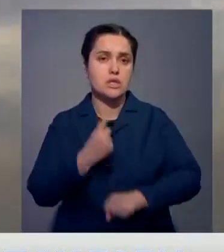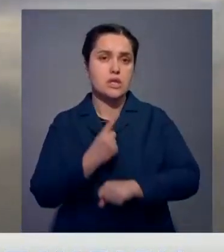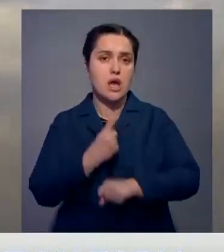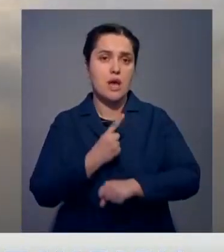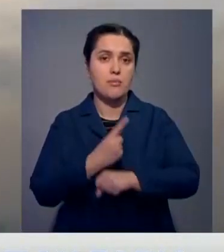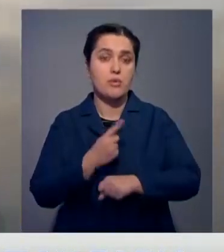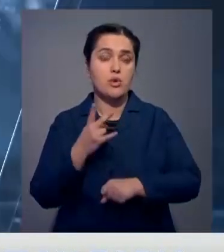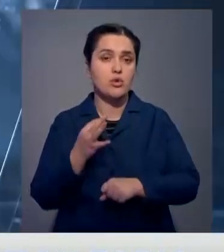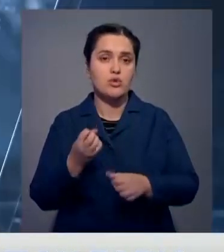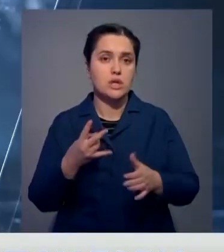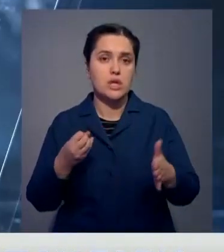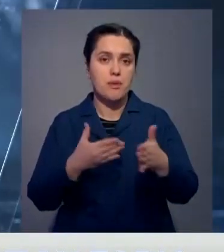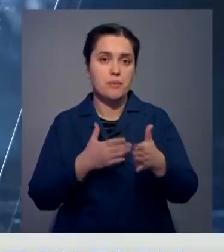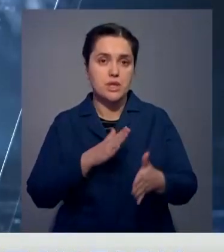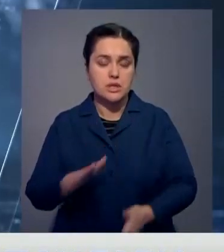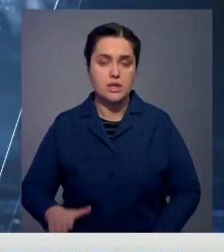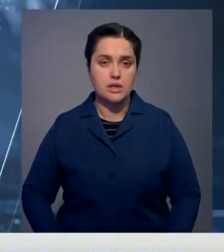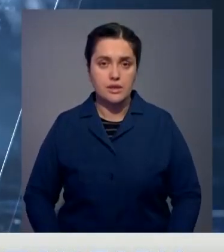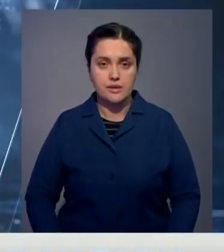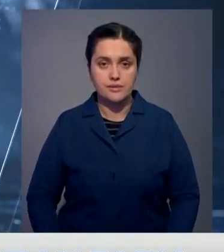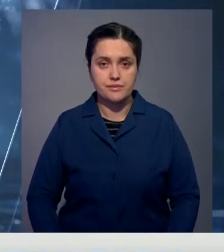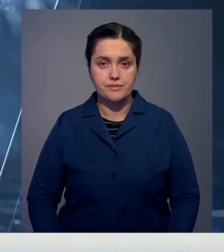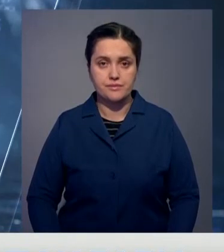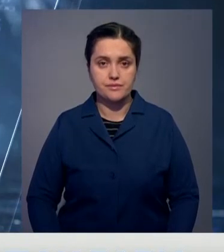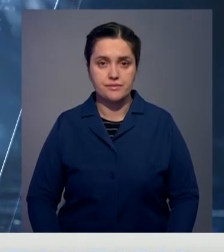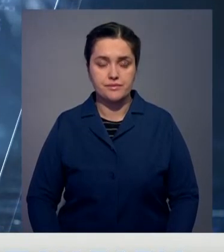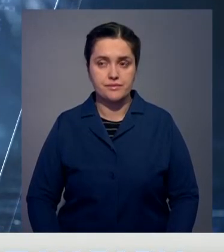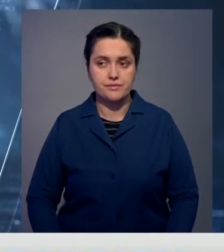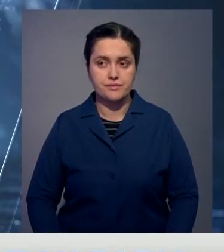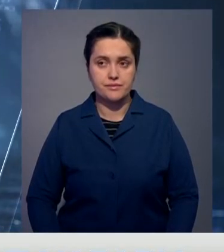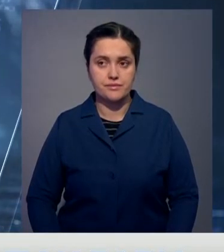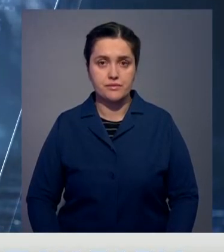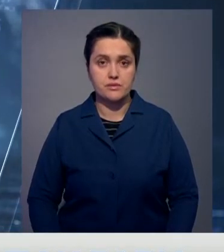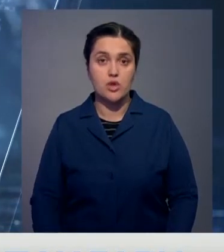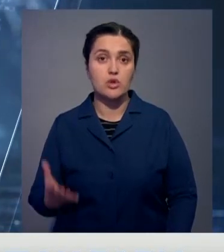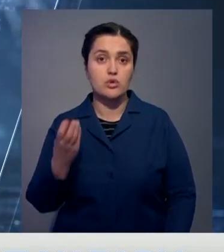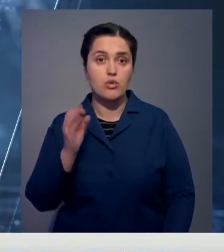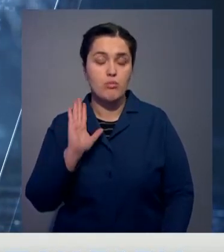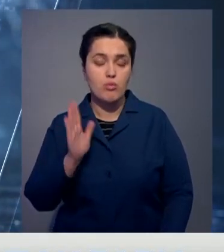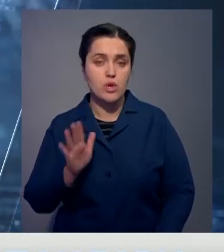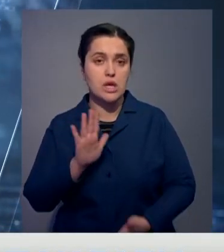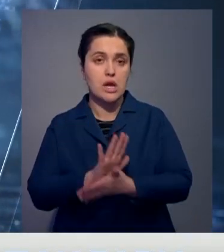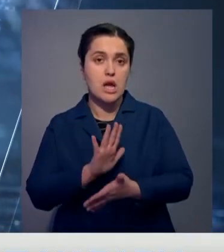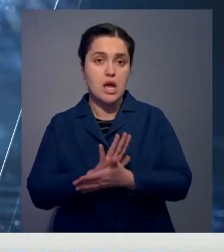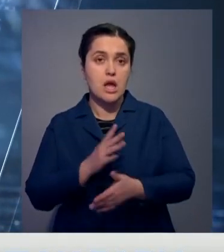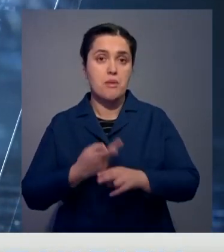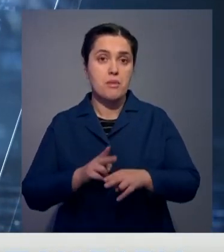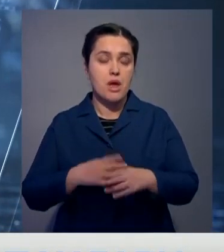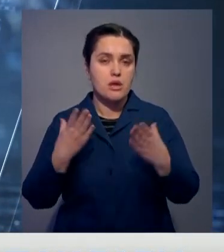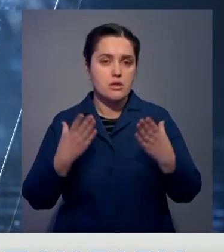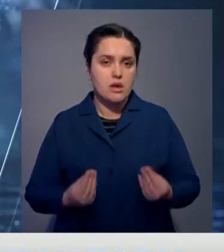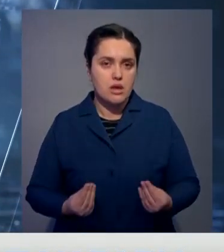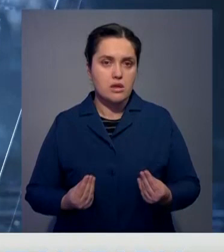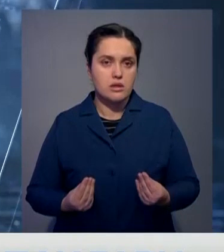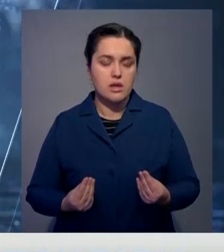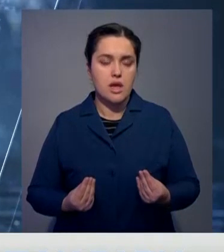и это еще не предел. Это зимой будут дни более грязные. То есть я бы не говорил, что это рекордное. Но это один из самых грязных дней, я бы так его